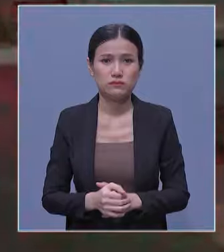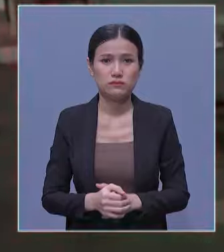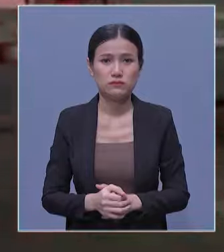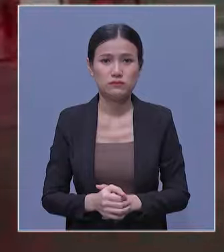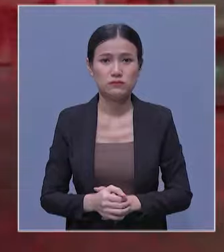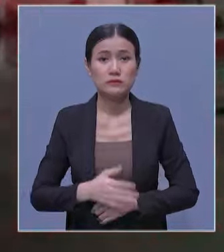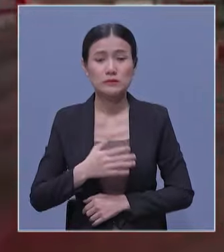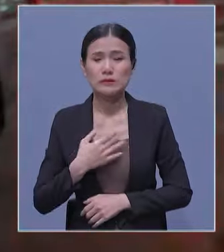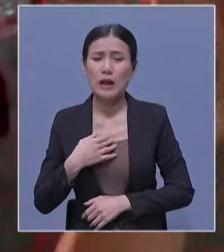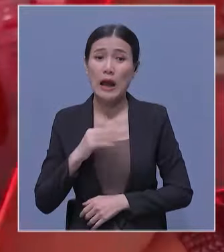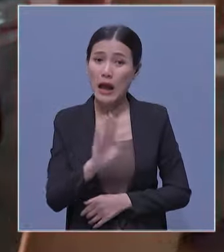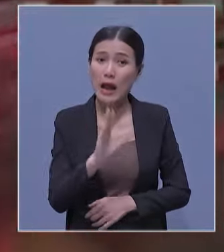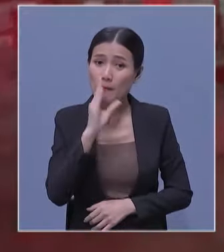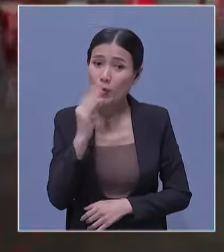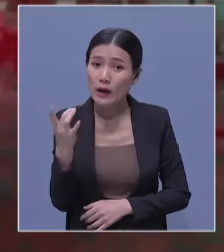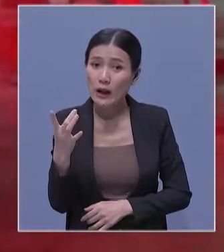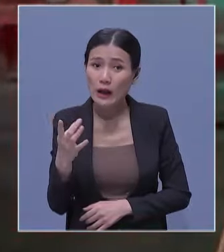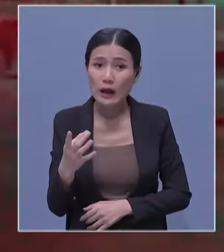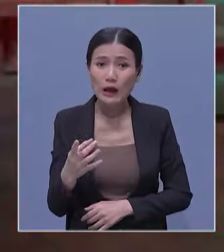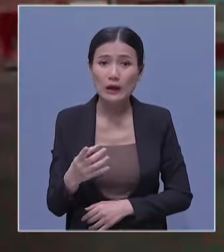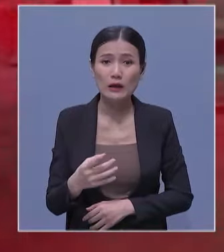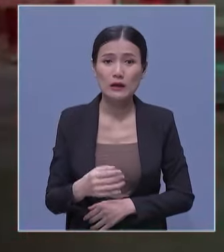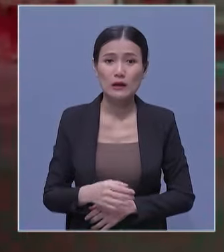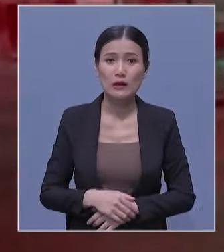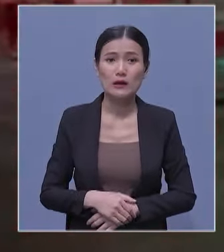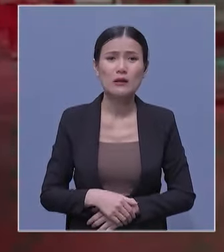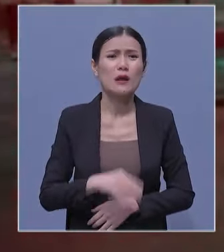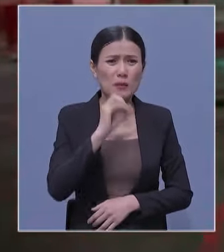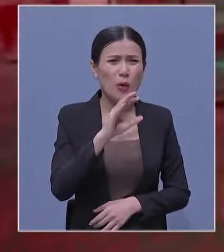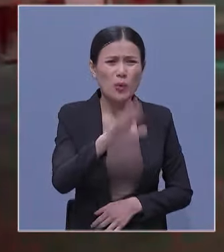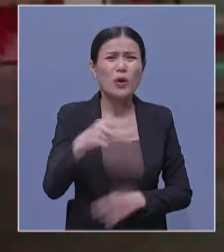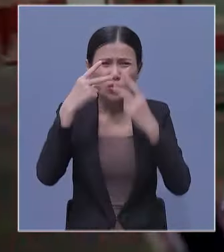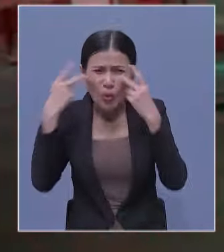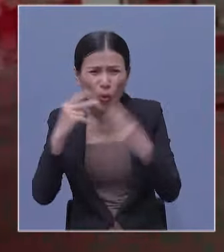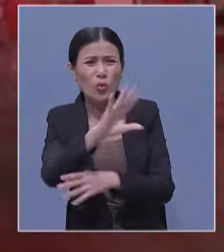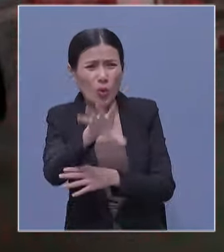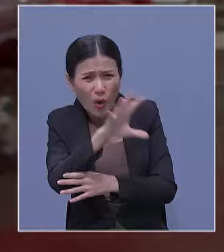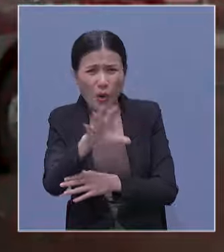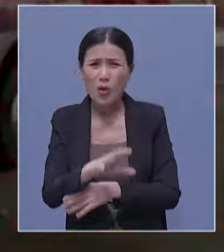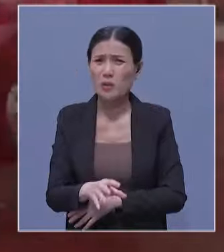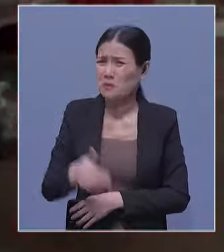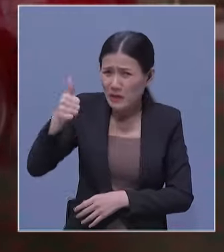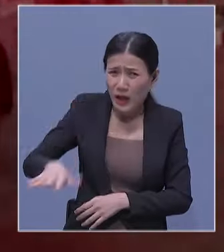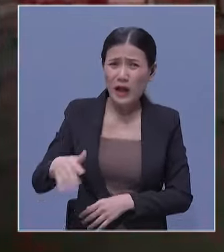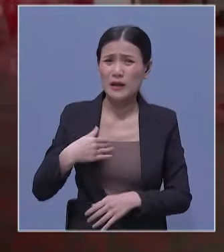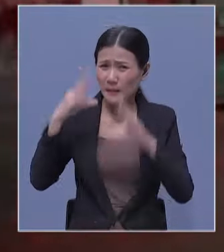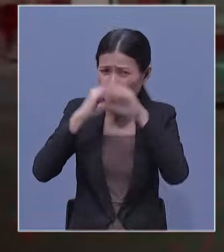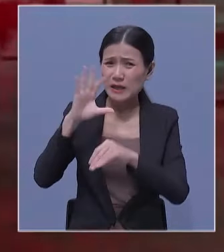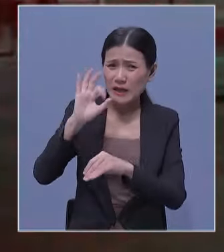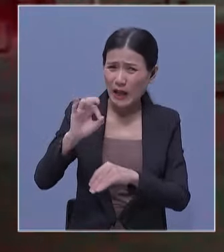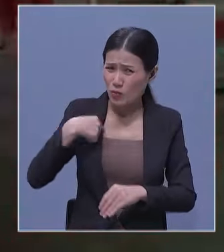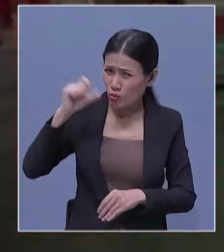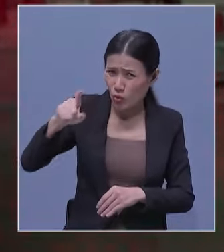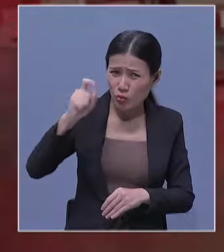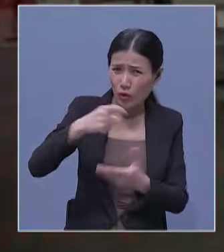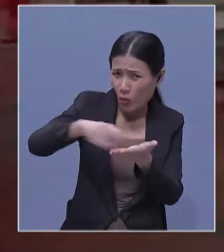แล้วเราห้ามเขาว่าไงเาว่าไงเราห้ามเขาว่าบอกว่ามันจะโดนมันเป็นปวิชาชีพแล้วเขาไม่ฟังเขาบอกว่าถ้าไม่โอนก่อน 21:00นเขาตายแน่เเลยชวนน้อง